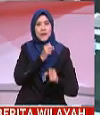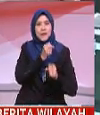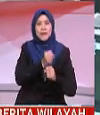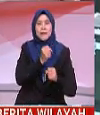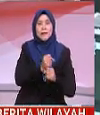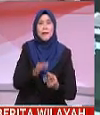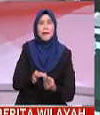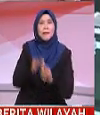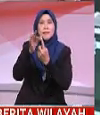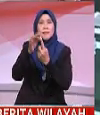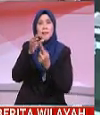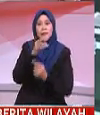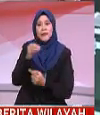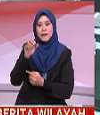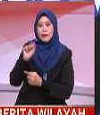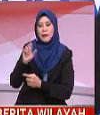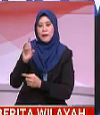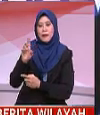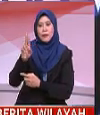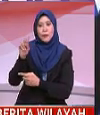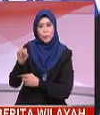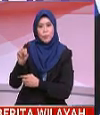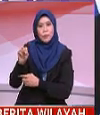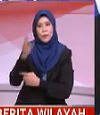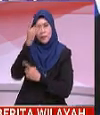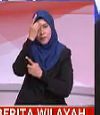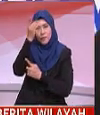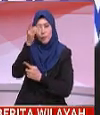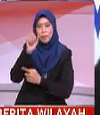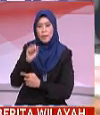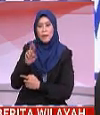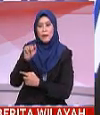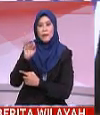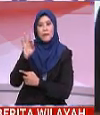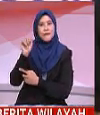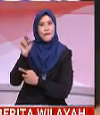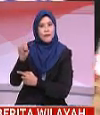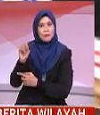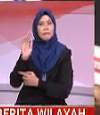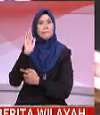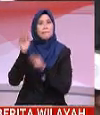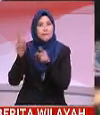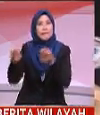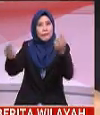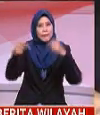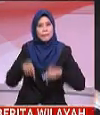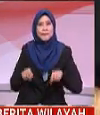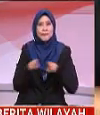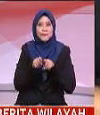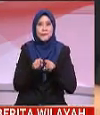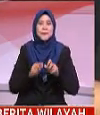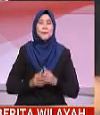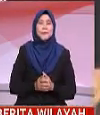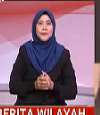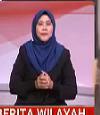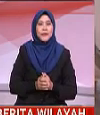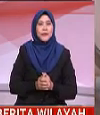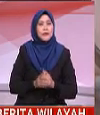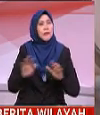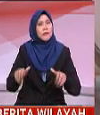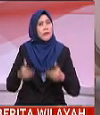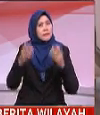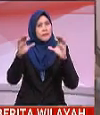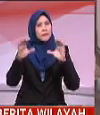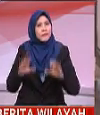Khas yang juga ADUN Membakut, Datuk Arifin Arif. Okey, baik, Puan. Apakah pendekatan yang diambil oleh pihak